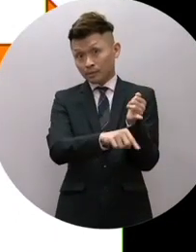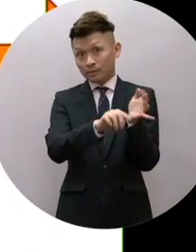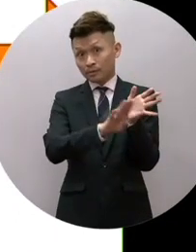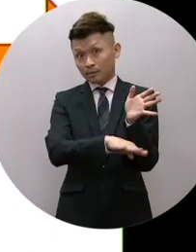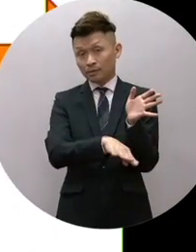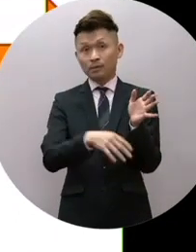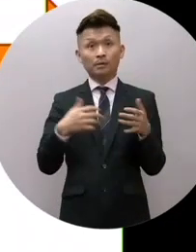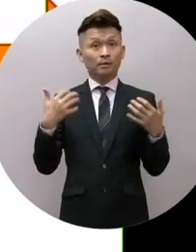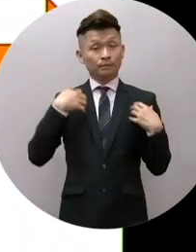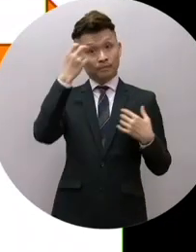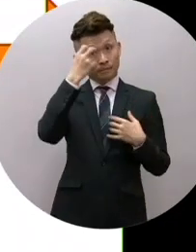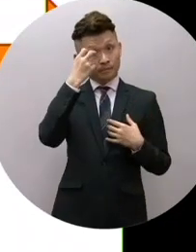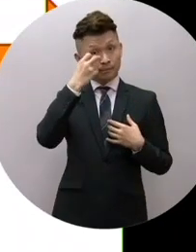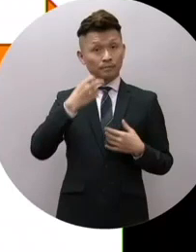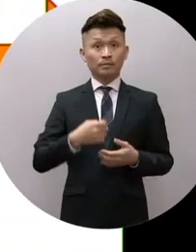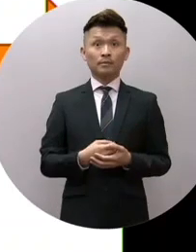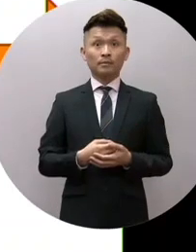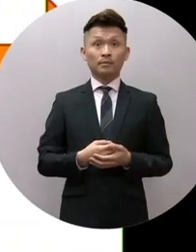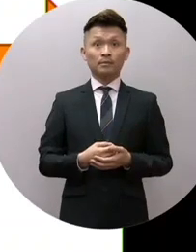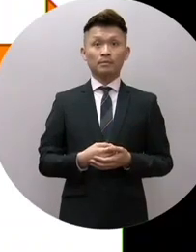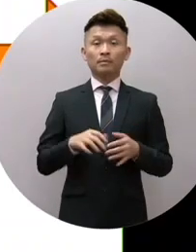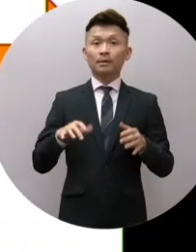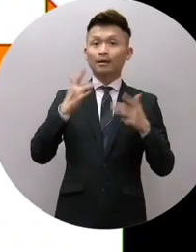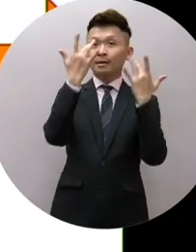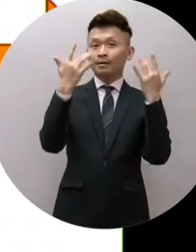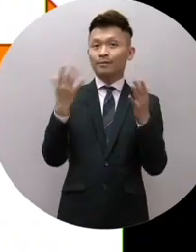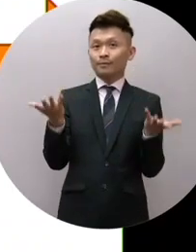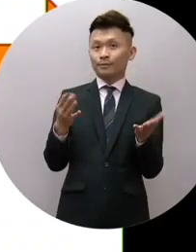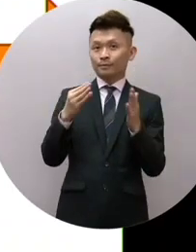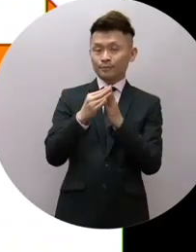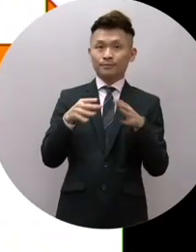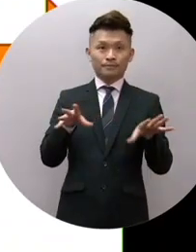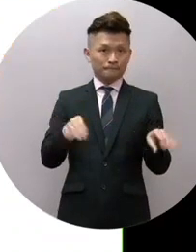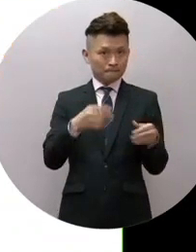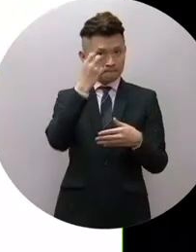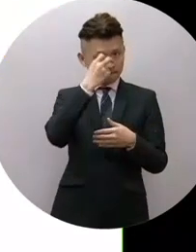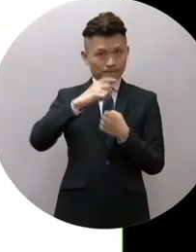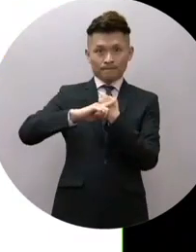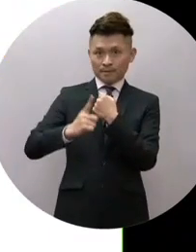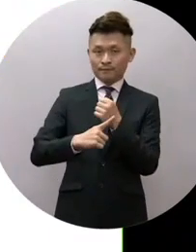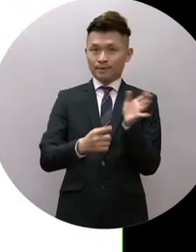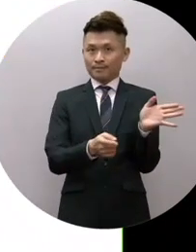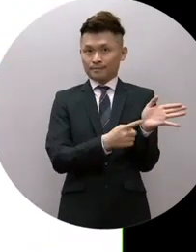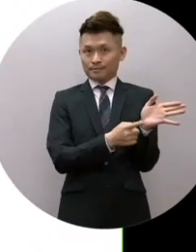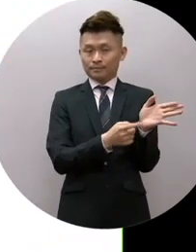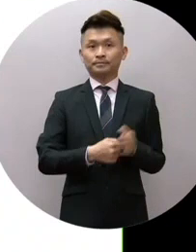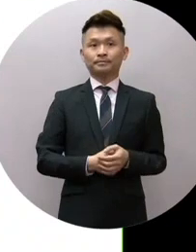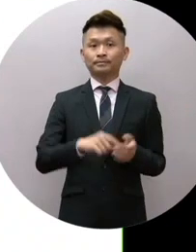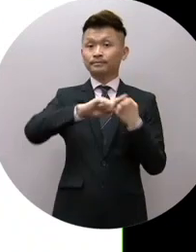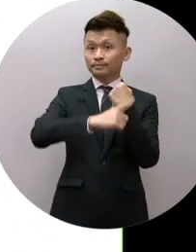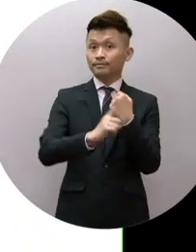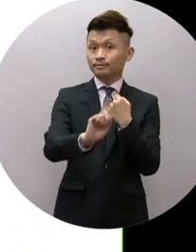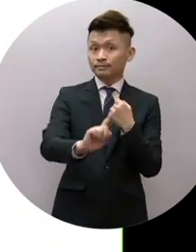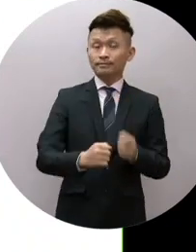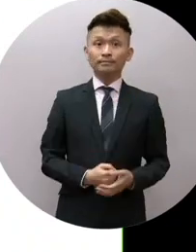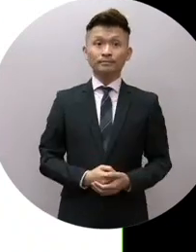在的审查的这个我们现在林务局在做的一个审查的资料跟办法。那这个办法呢，现在